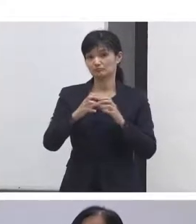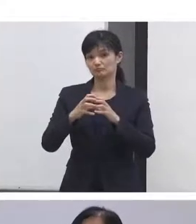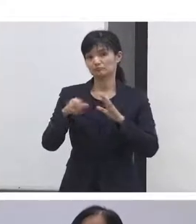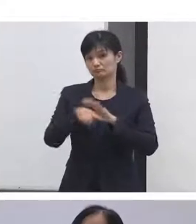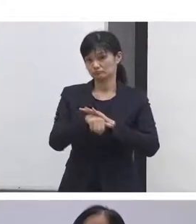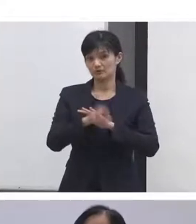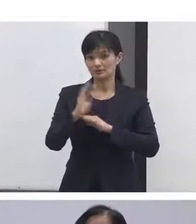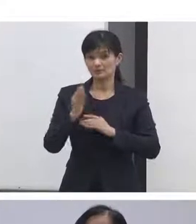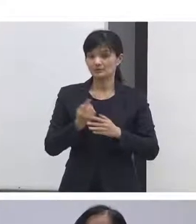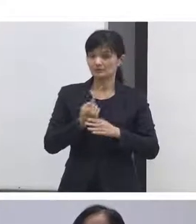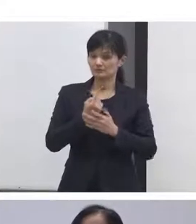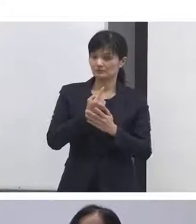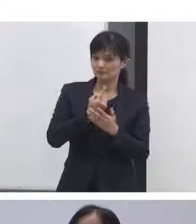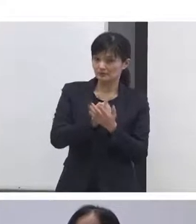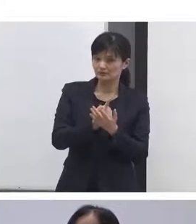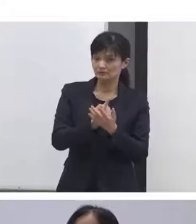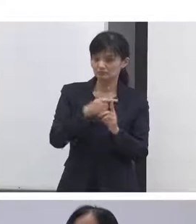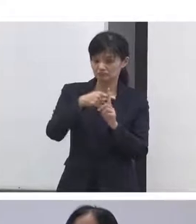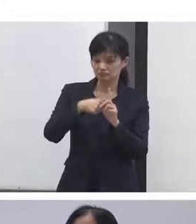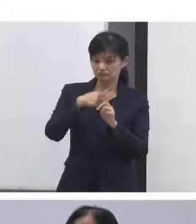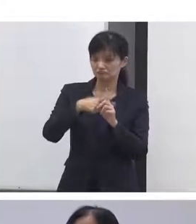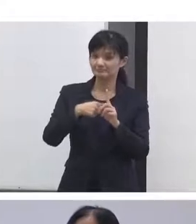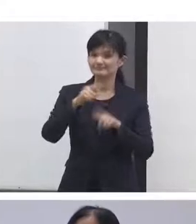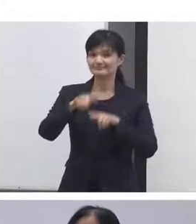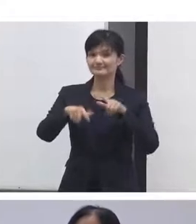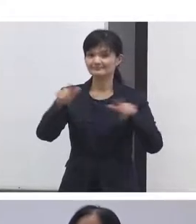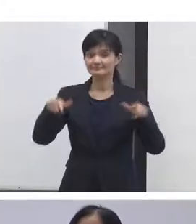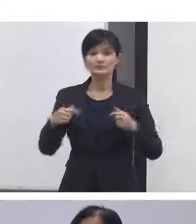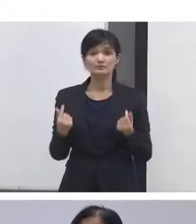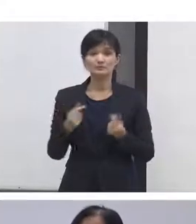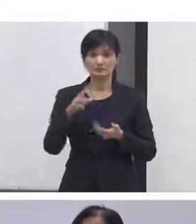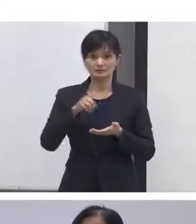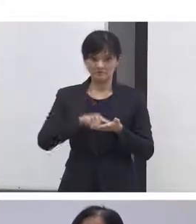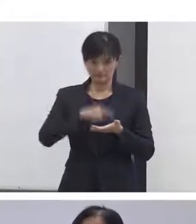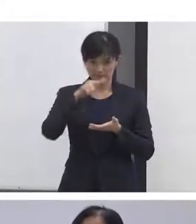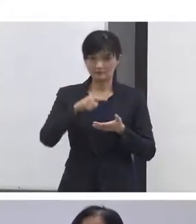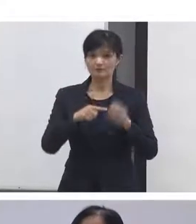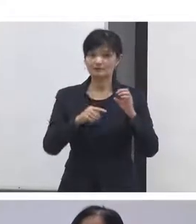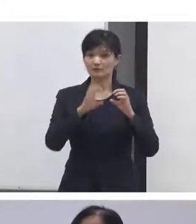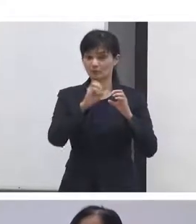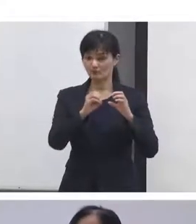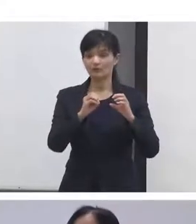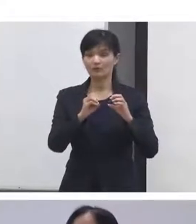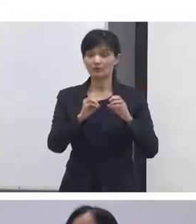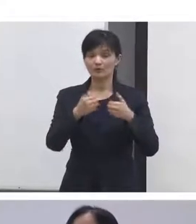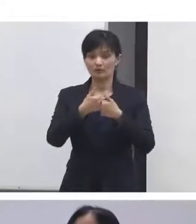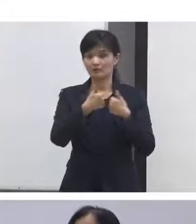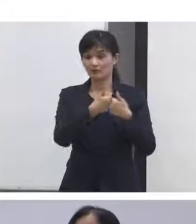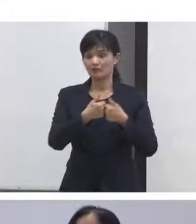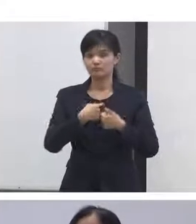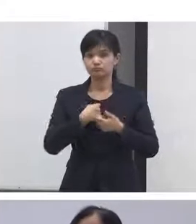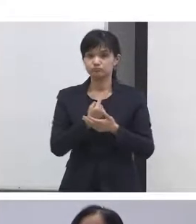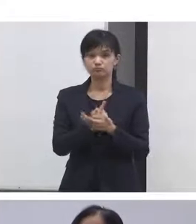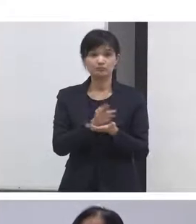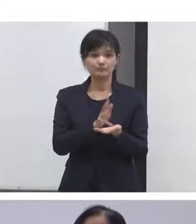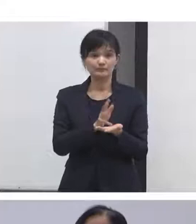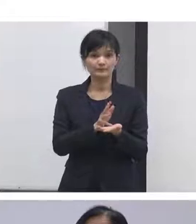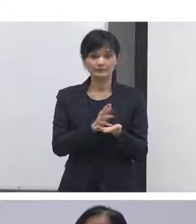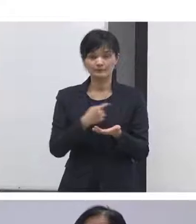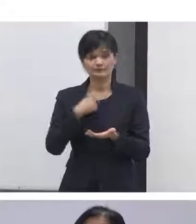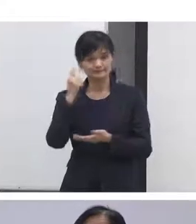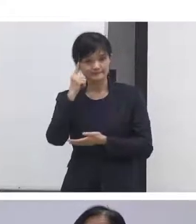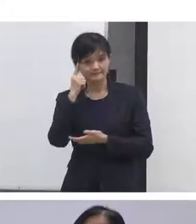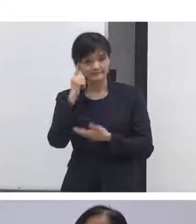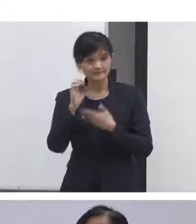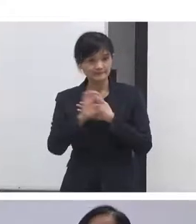有不一样。比如说我在有一次那个 Coast Club 的分享里面，我就试图把 GMV 的参与者